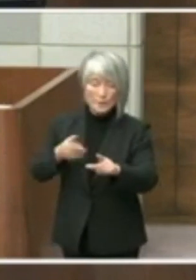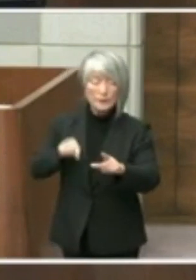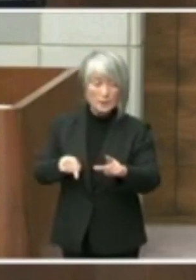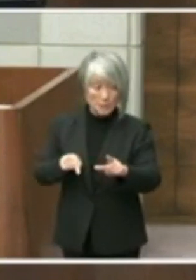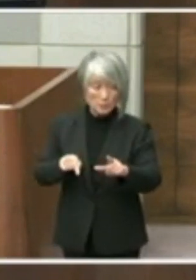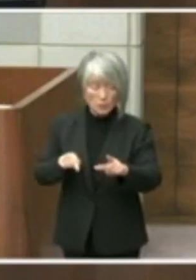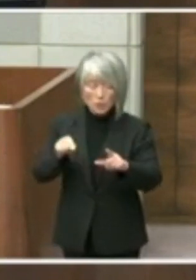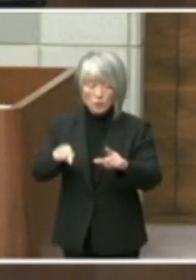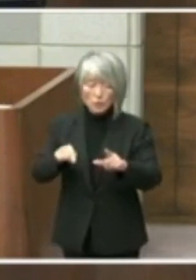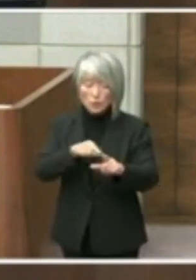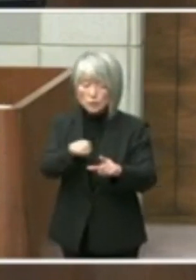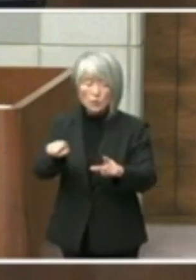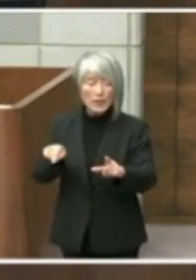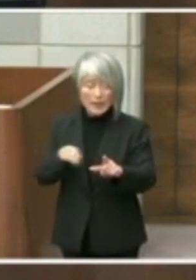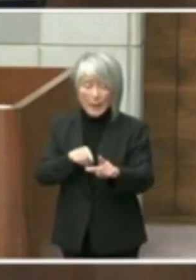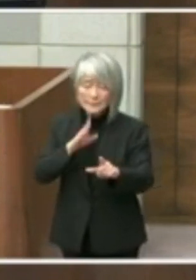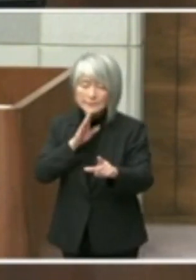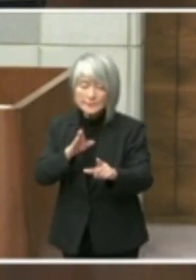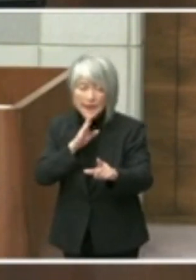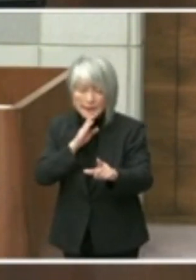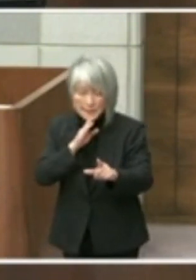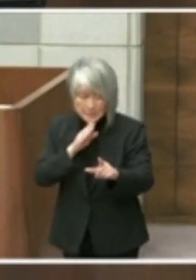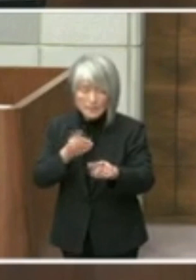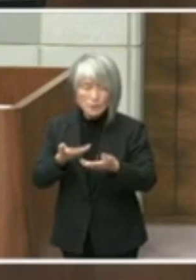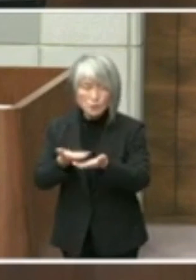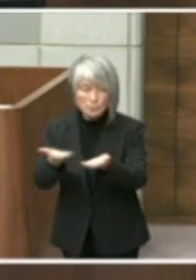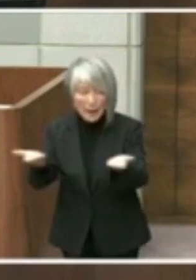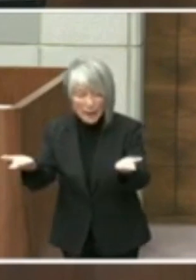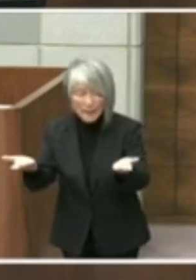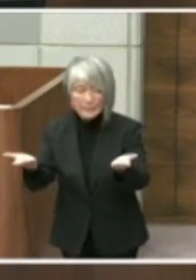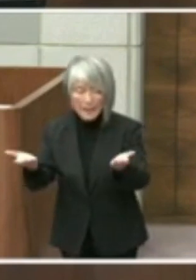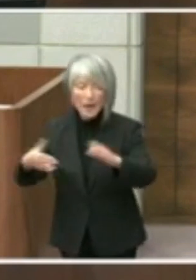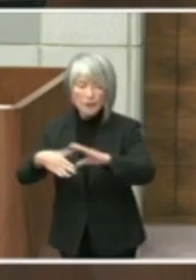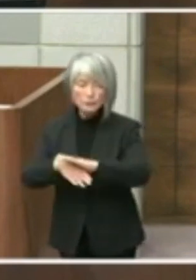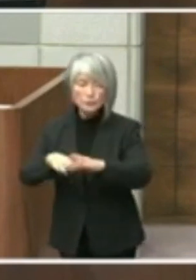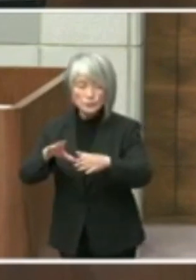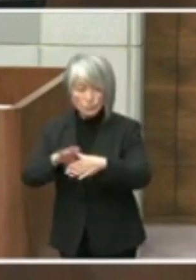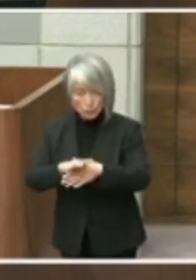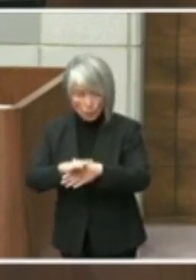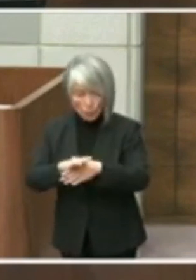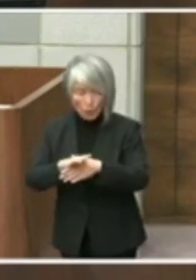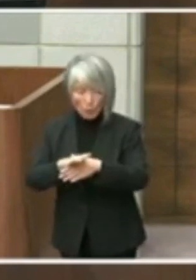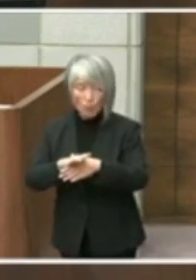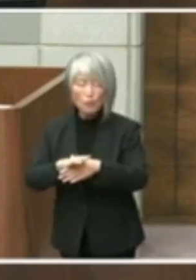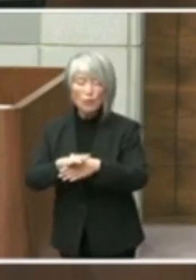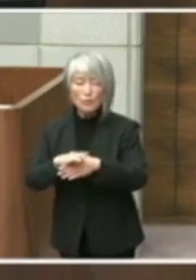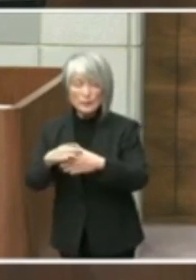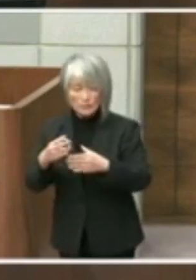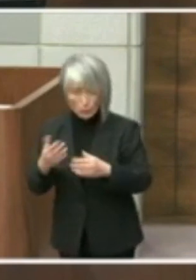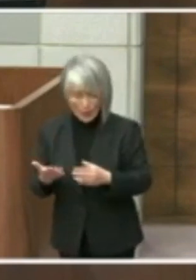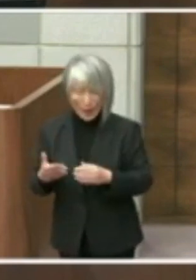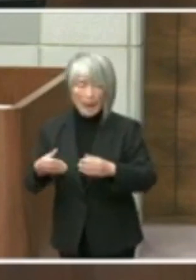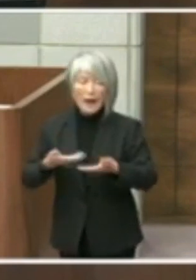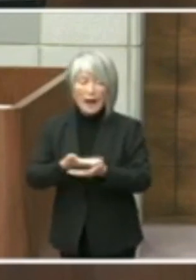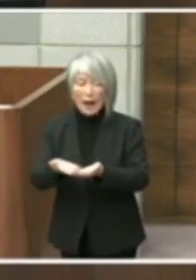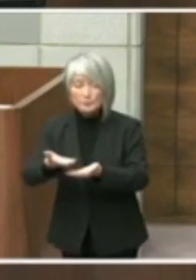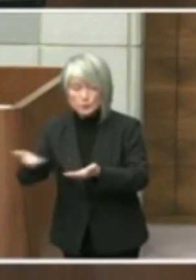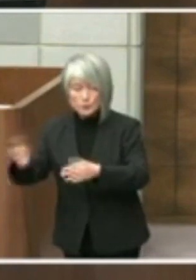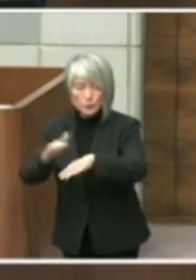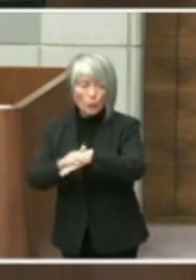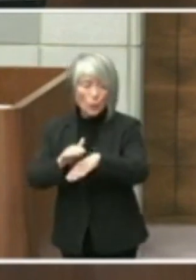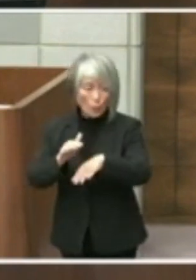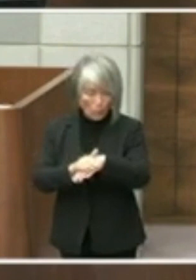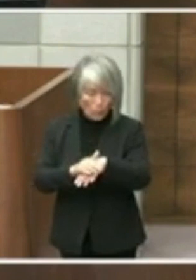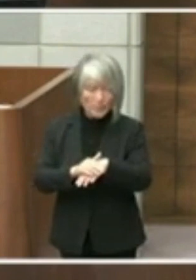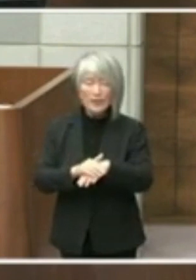が実際に頒布された文書なのかということをはじめまして、頒布方法や対象等の